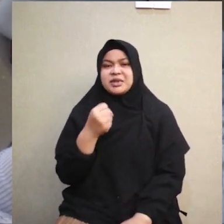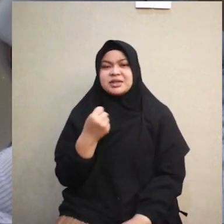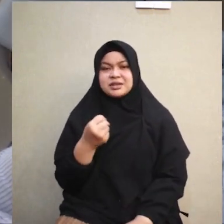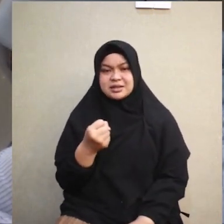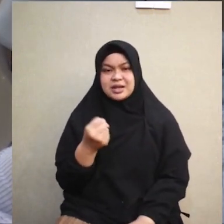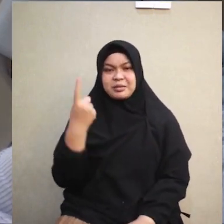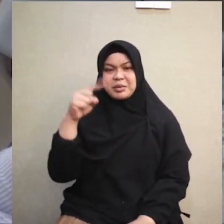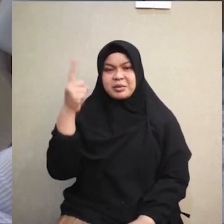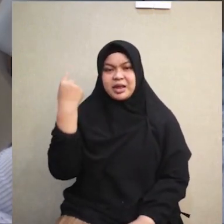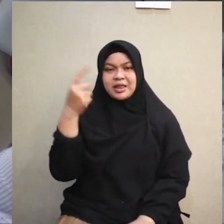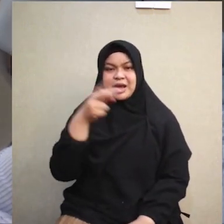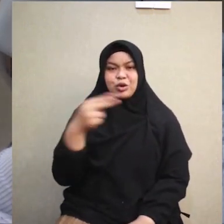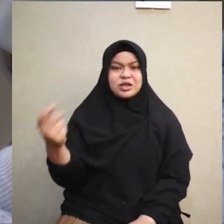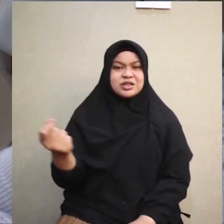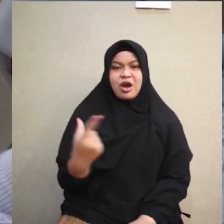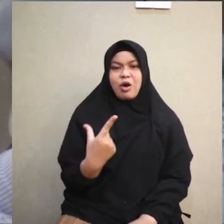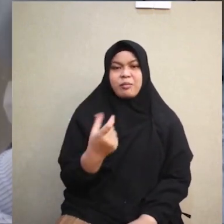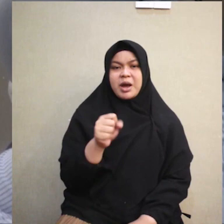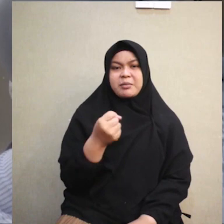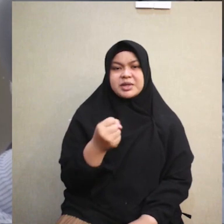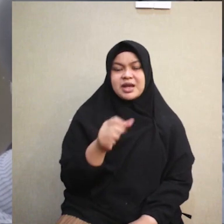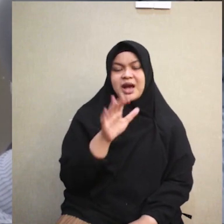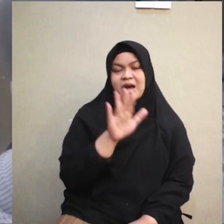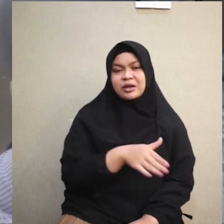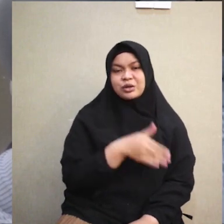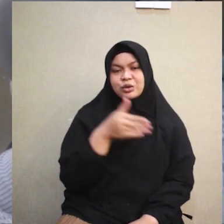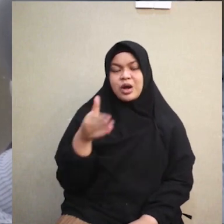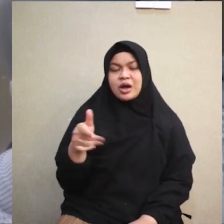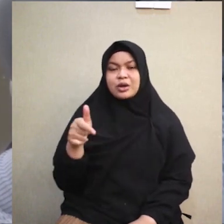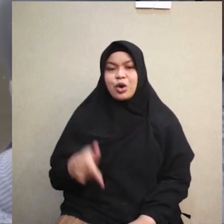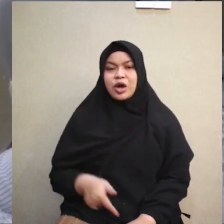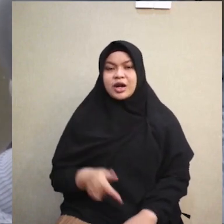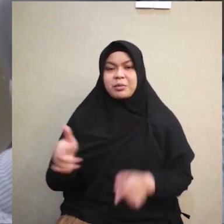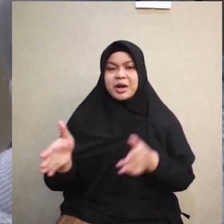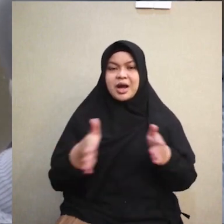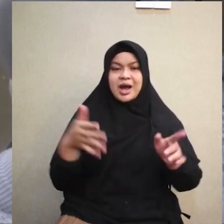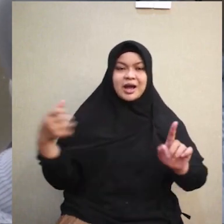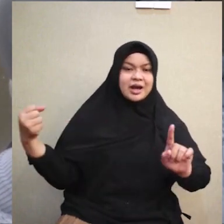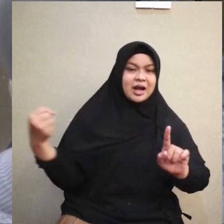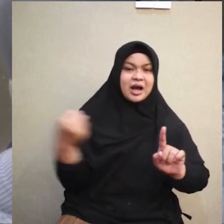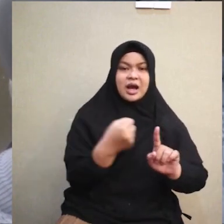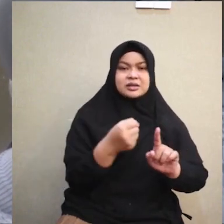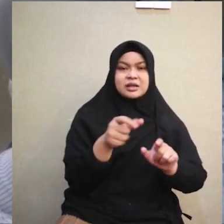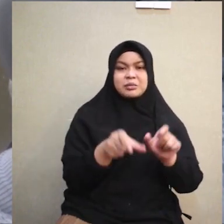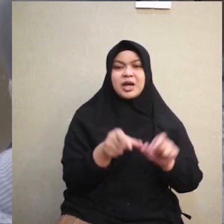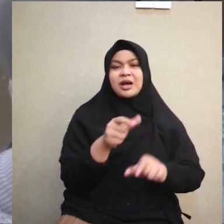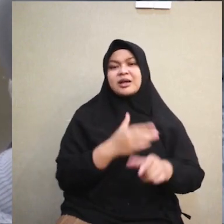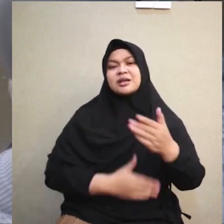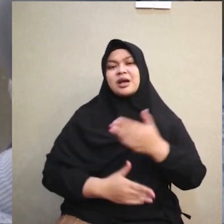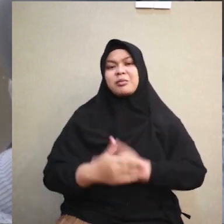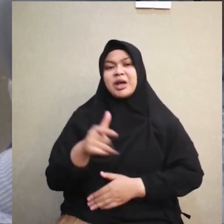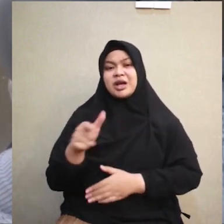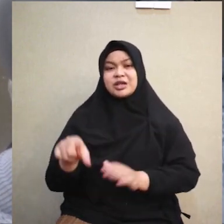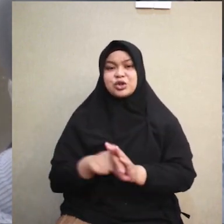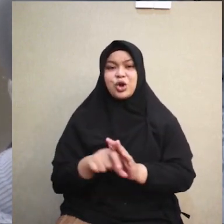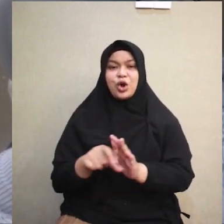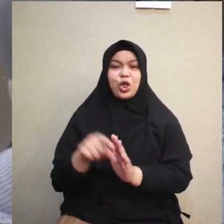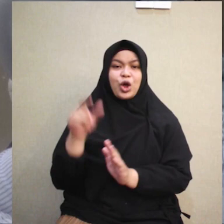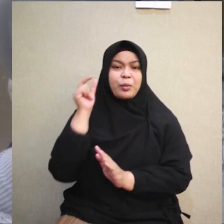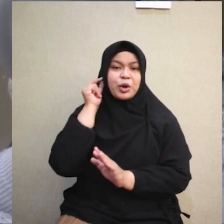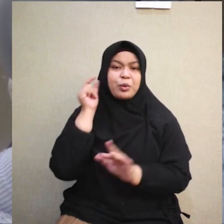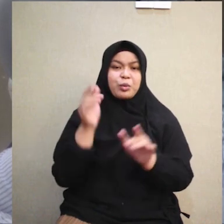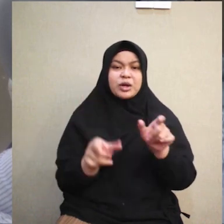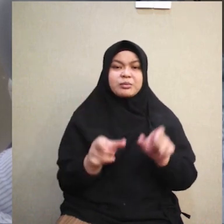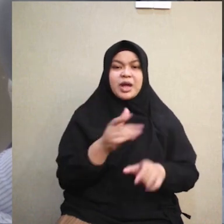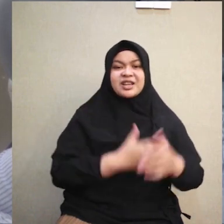Indonesia di saat itu gitu ya termasuk kalau saya kita ngomongin terkait penanganan kekerasan terhadap penyandang disabilitas misalnya perempuan disabilitas